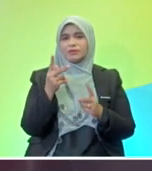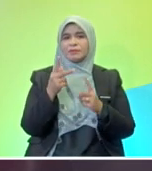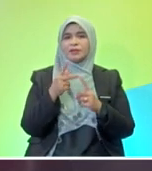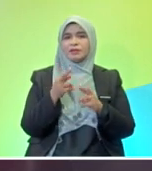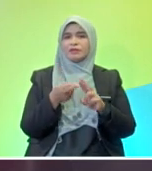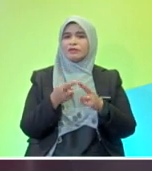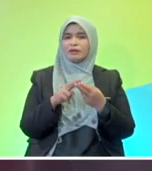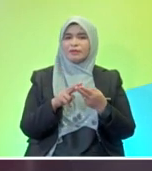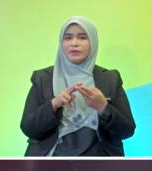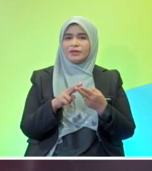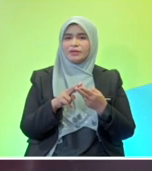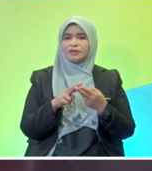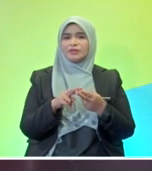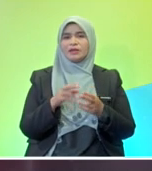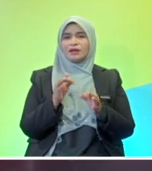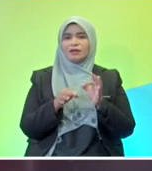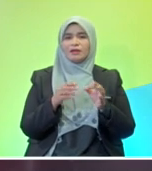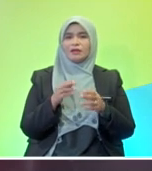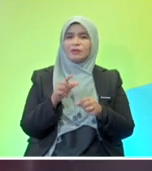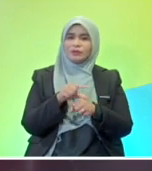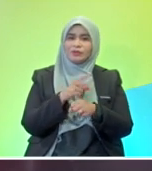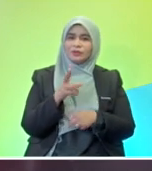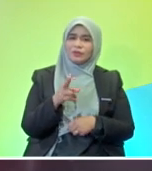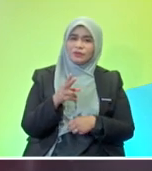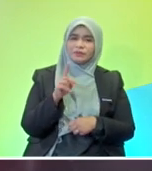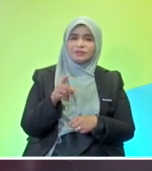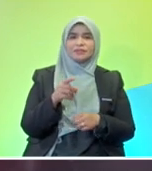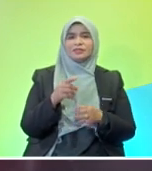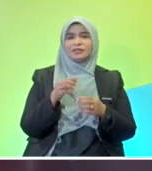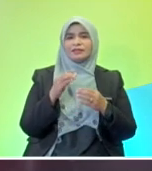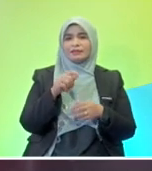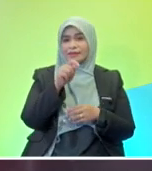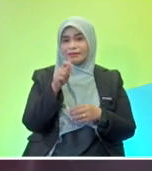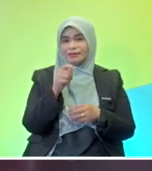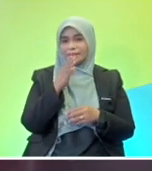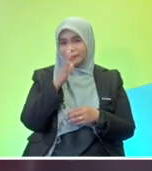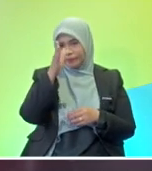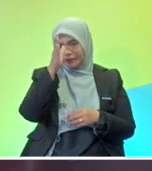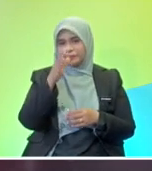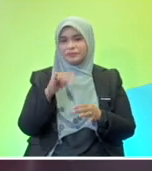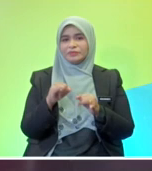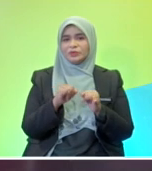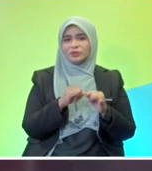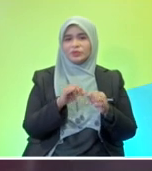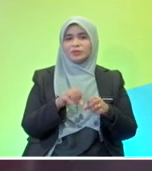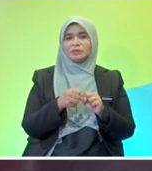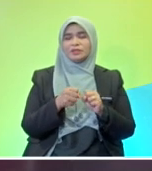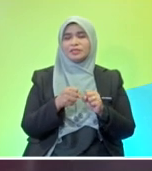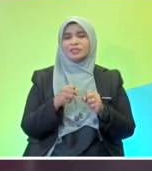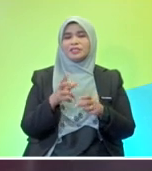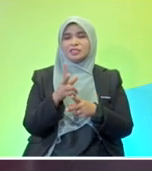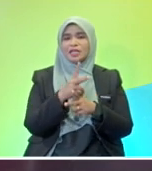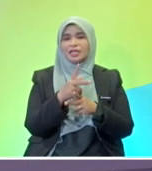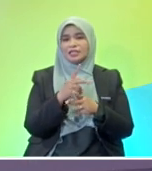ada pengawasan ibu bapa. Okey cikgu, jom kita mula. Kita mulakan. Okey. Mula-mula senang